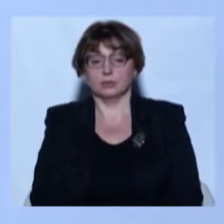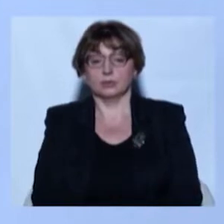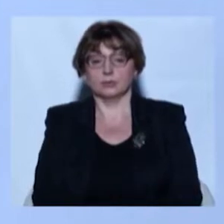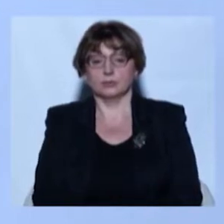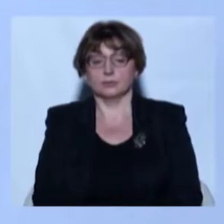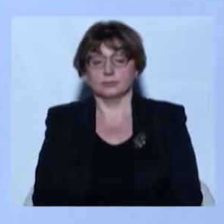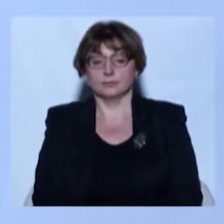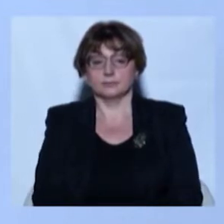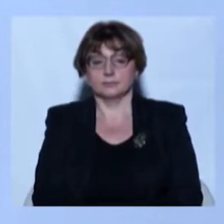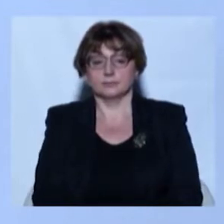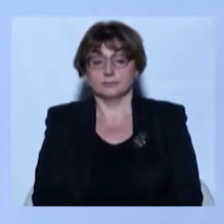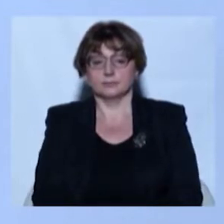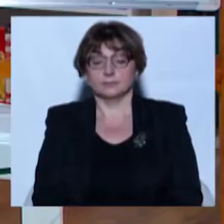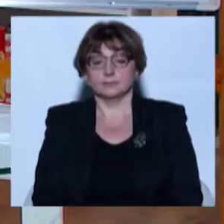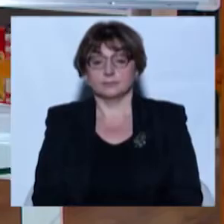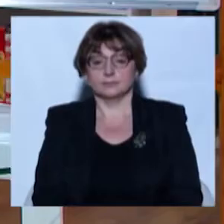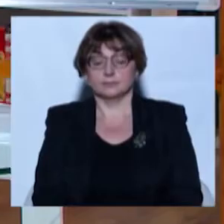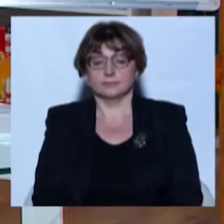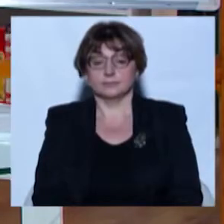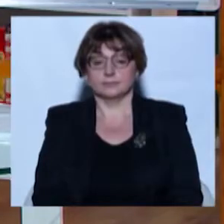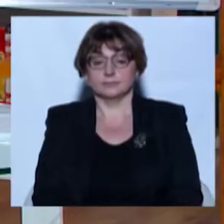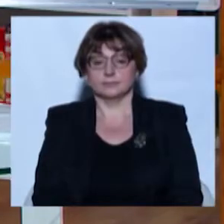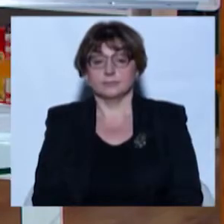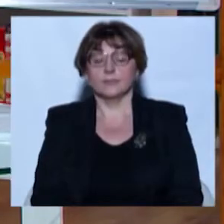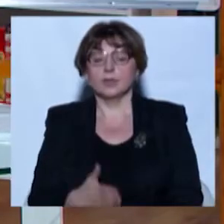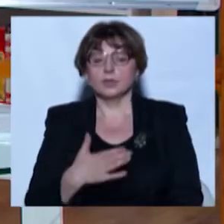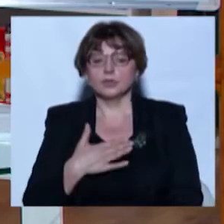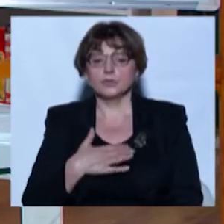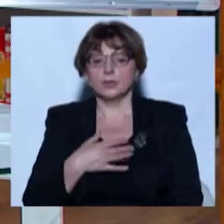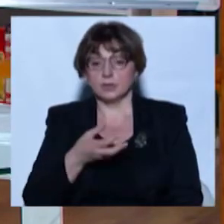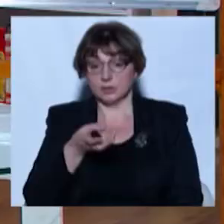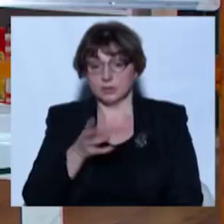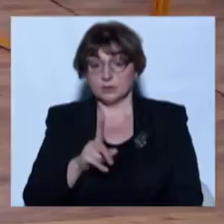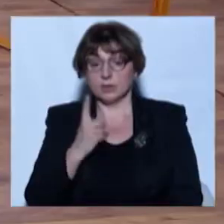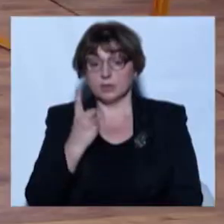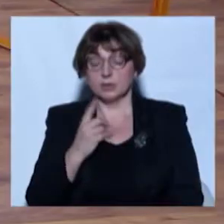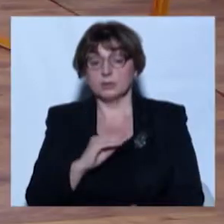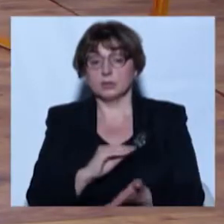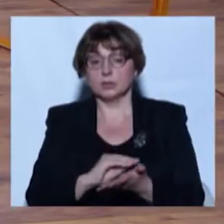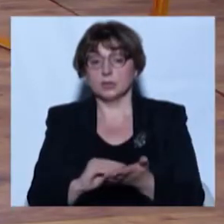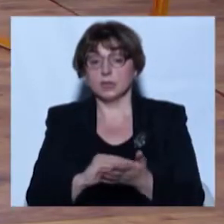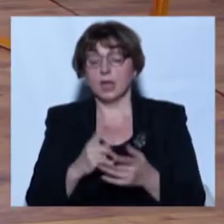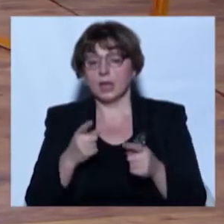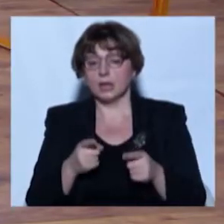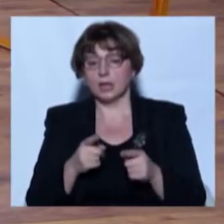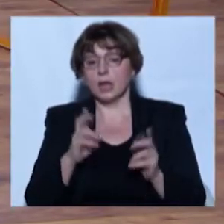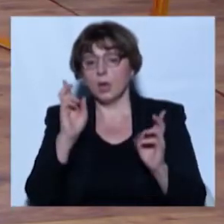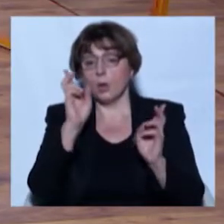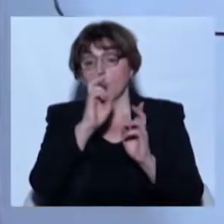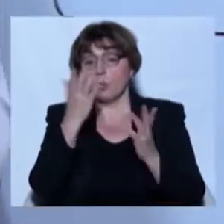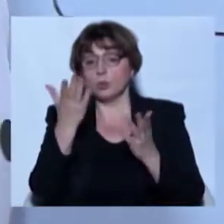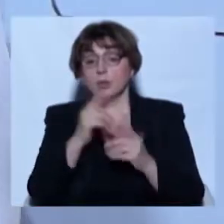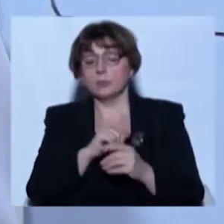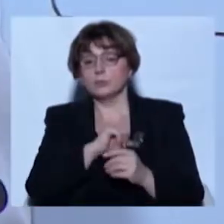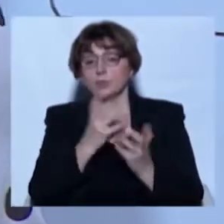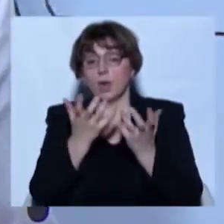გახლავთ სინათლის ხელოვნური წყარო. ჩვენ დაგვრჩა ჩასაწერი სინათლის ბუნებრივი წყაროები.